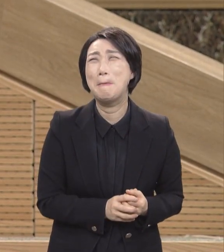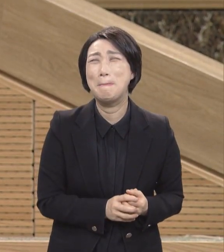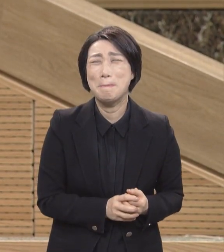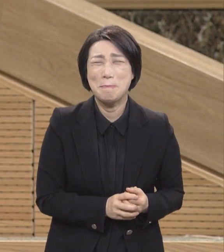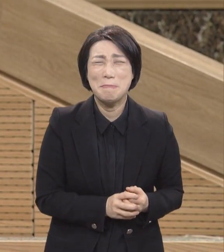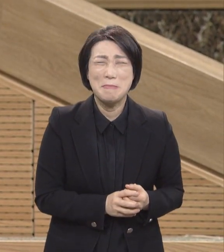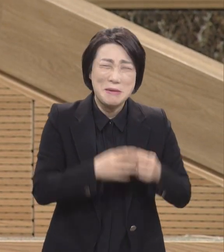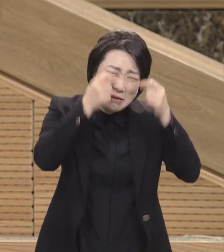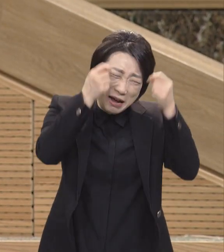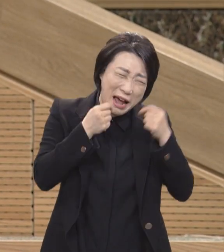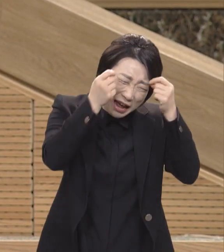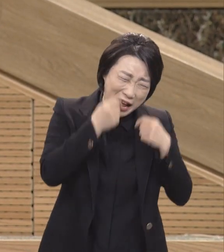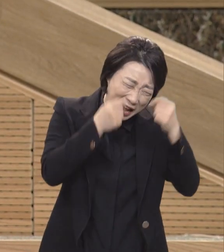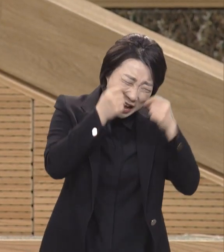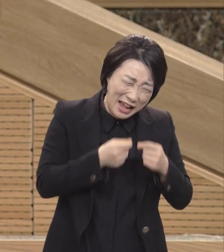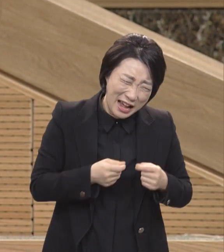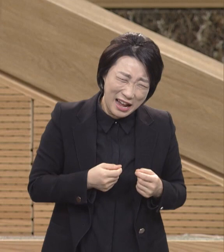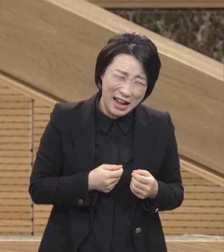내가 울어퍼대고